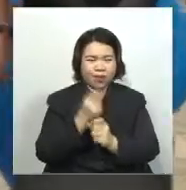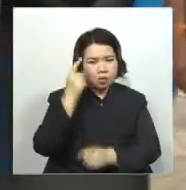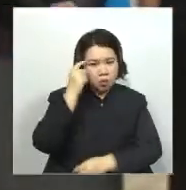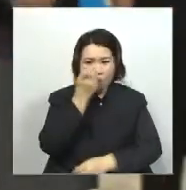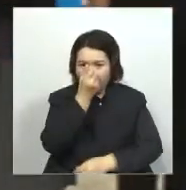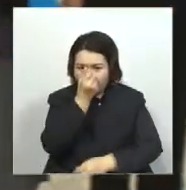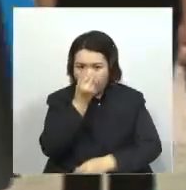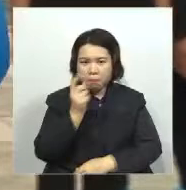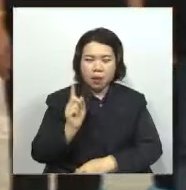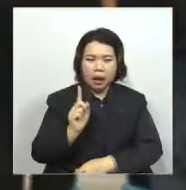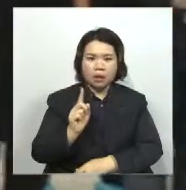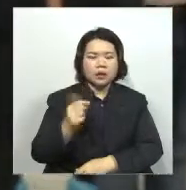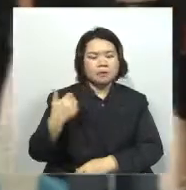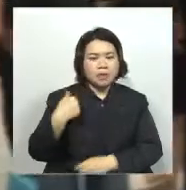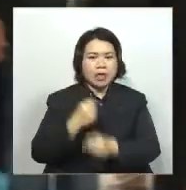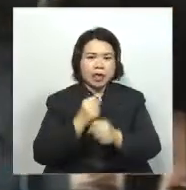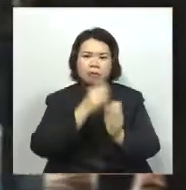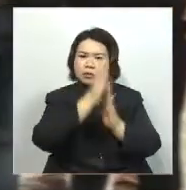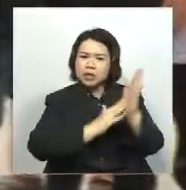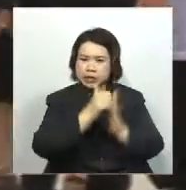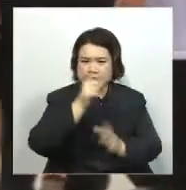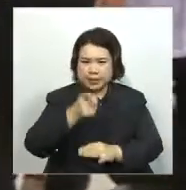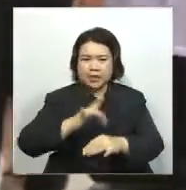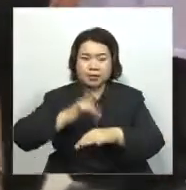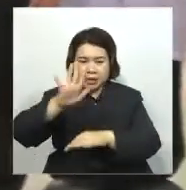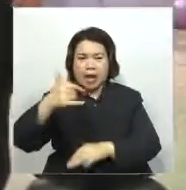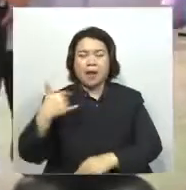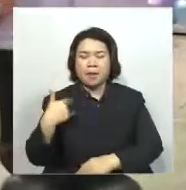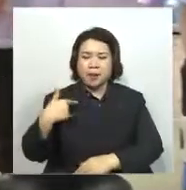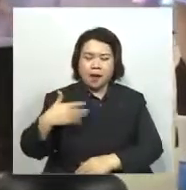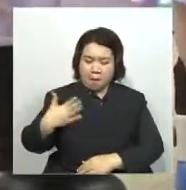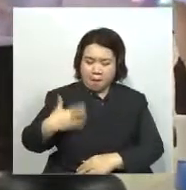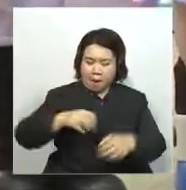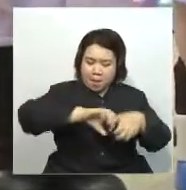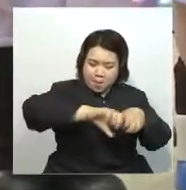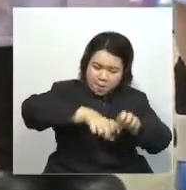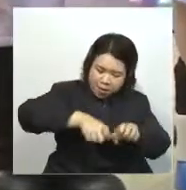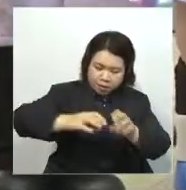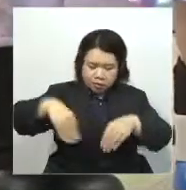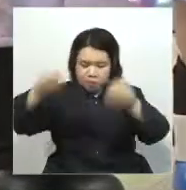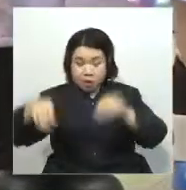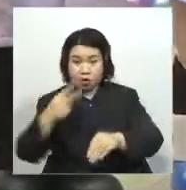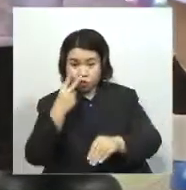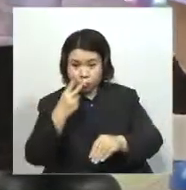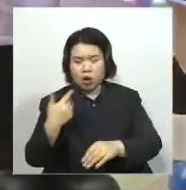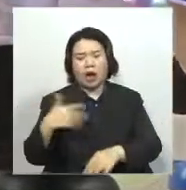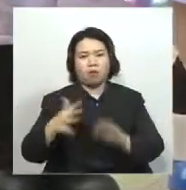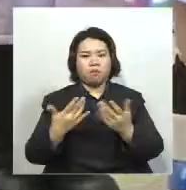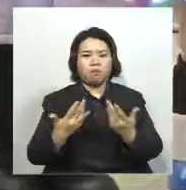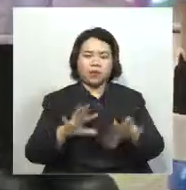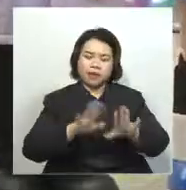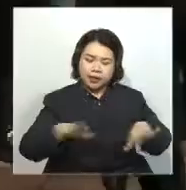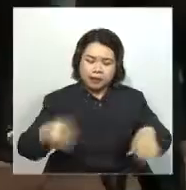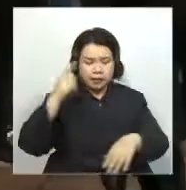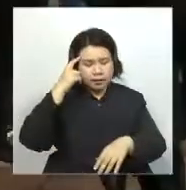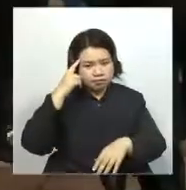รับการสกัดสีจากธรรมชาติน้องๆจะได้ทำการมัดย้อมด้วยนะแล้วก็มีกิจกรรมกระตุ้นให้เด็กๆเกิดกระบวนการคิดวิท